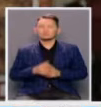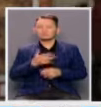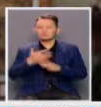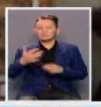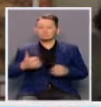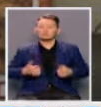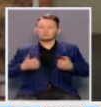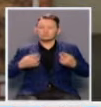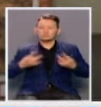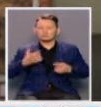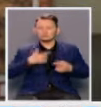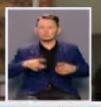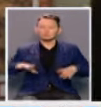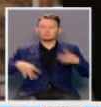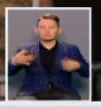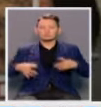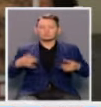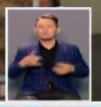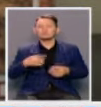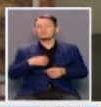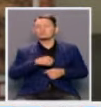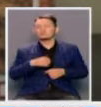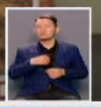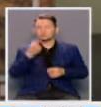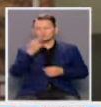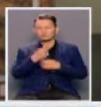ұмтылуым керек, өзімді шынықтыруым керек, өзіме жаңағыдай